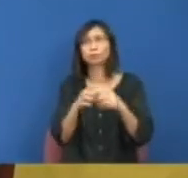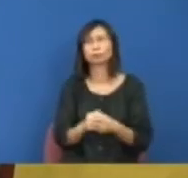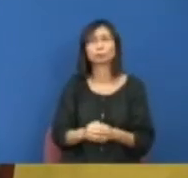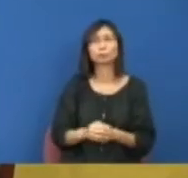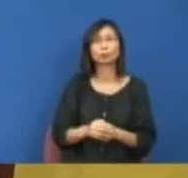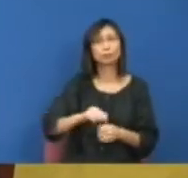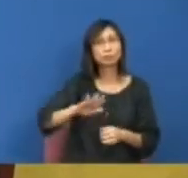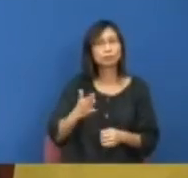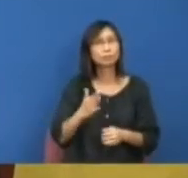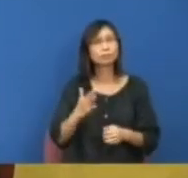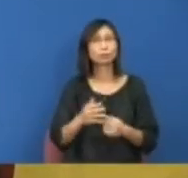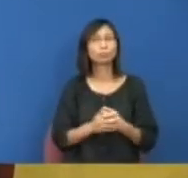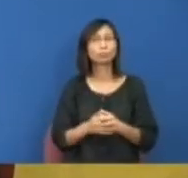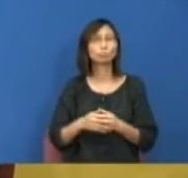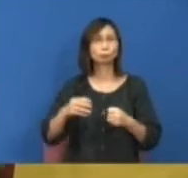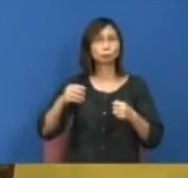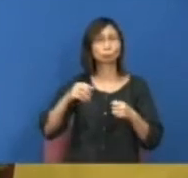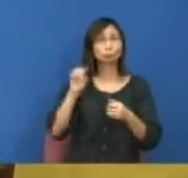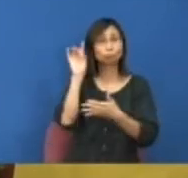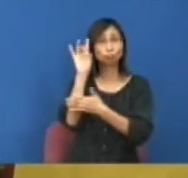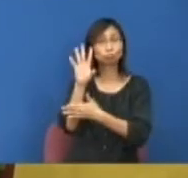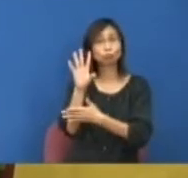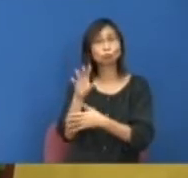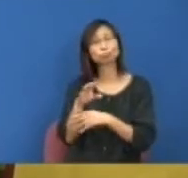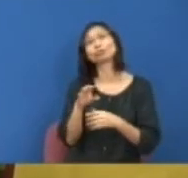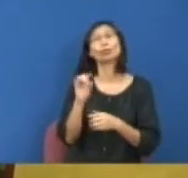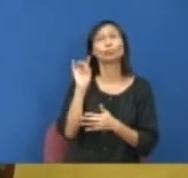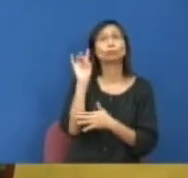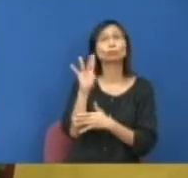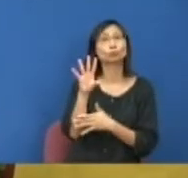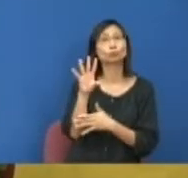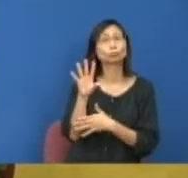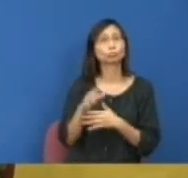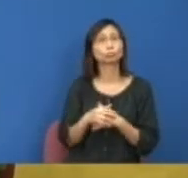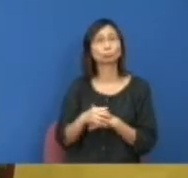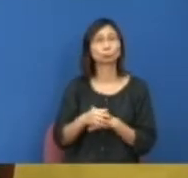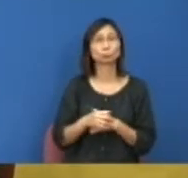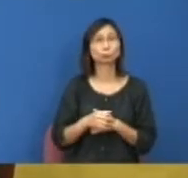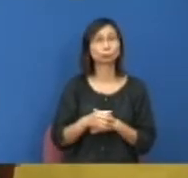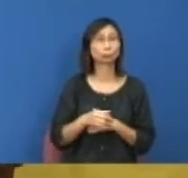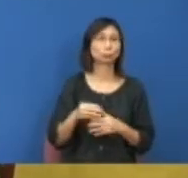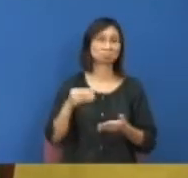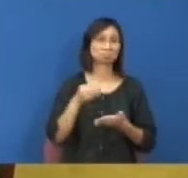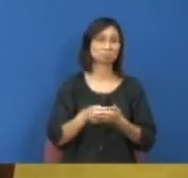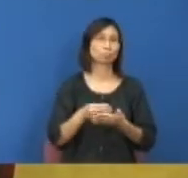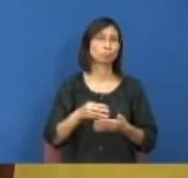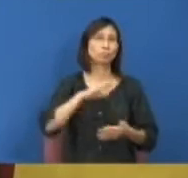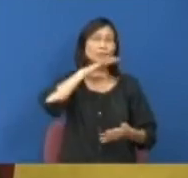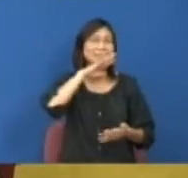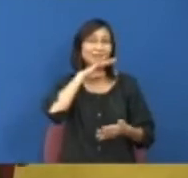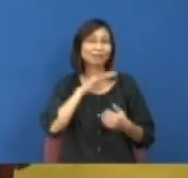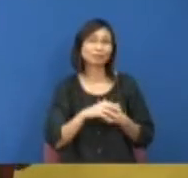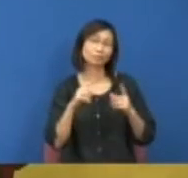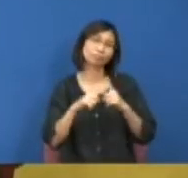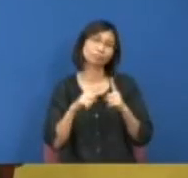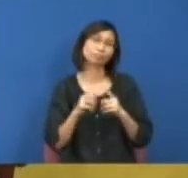被人出賣的一班人。所以你會看到就是說整個即由法國大革命啊，19世紀歐洲歷史